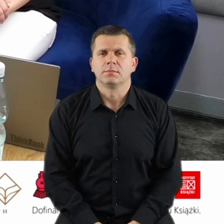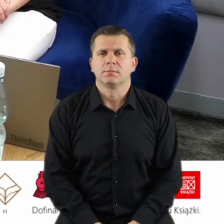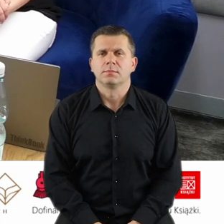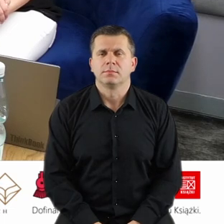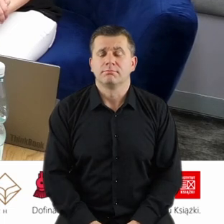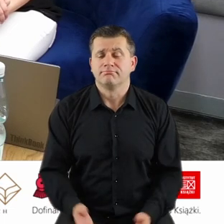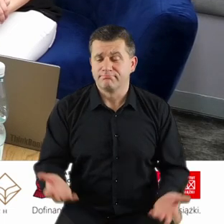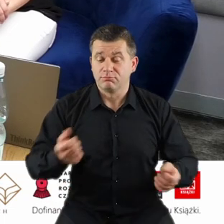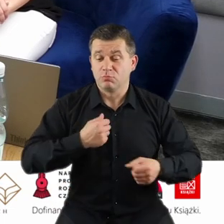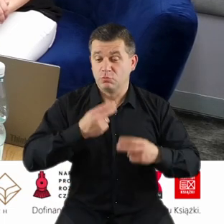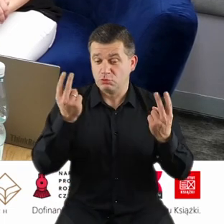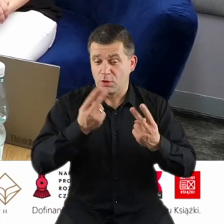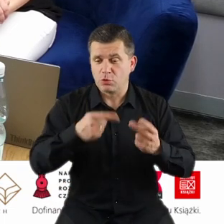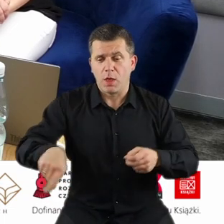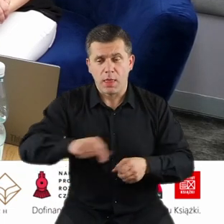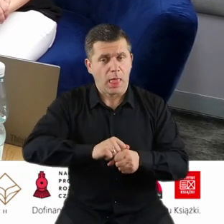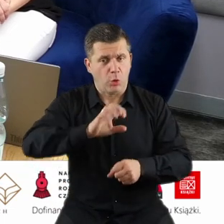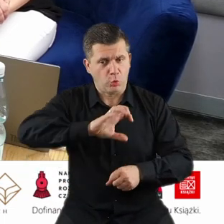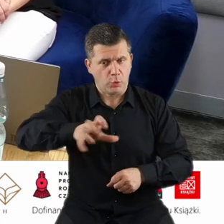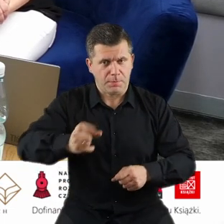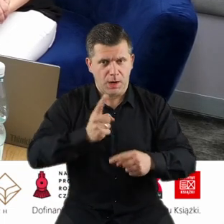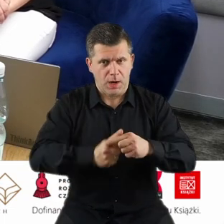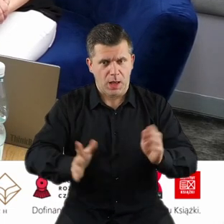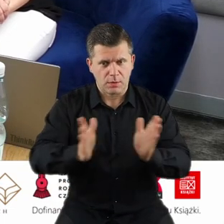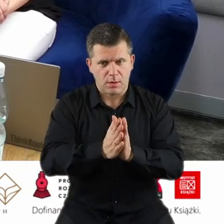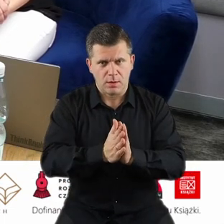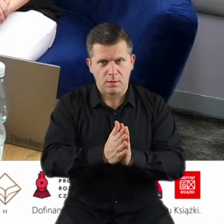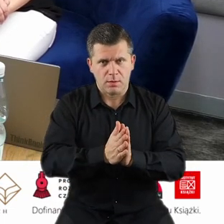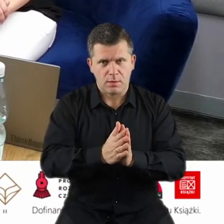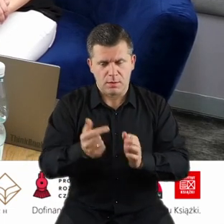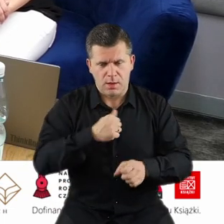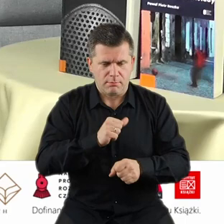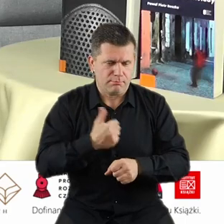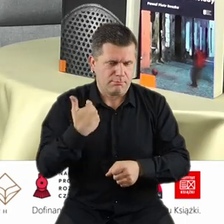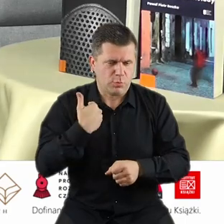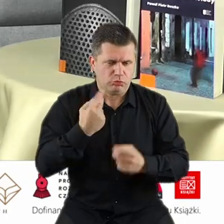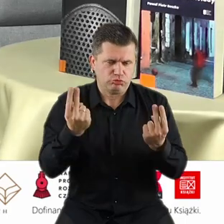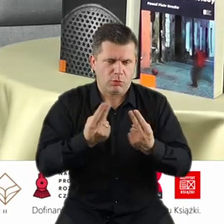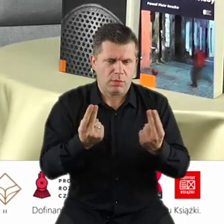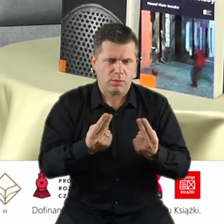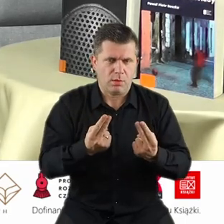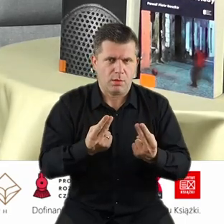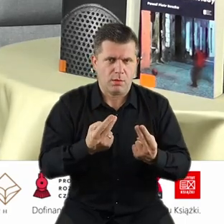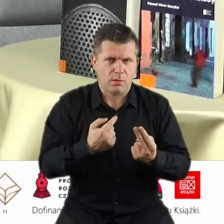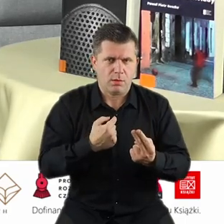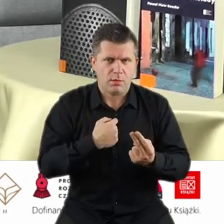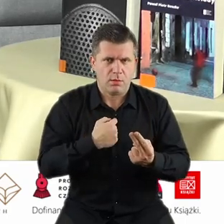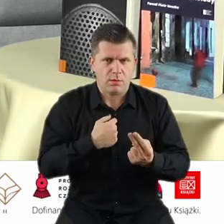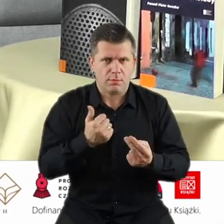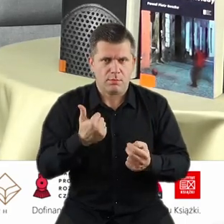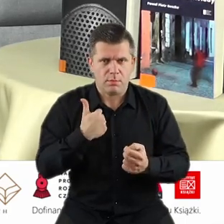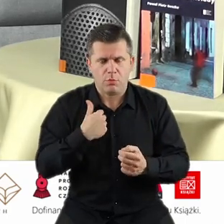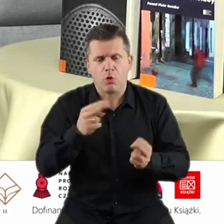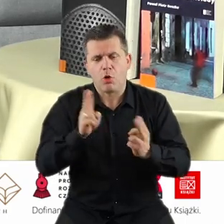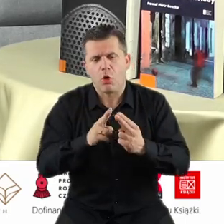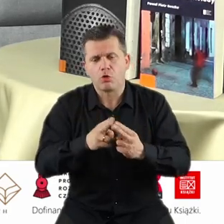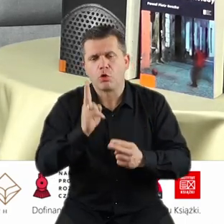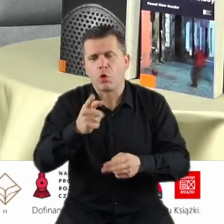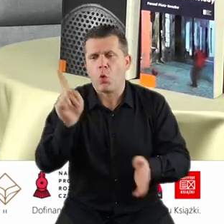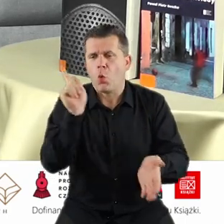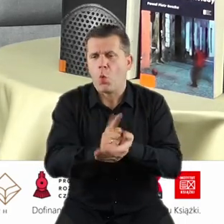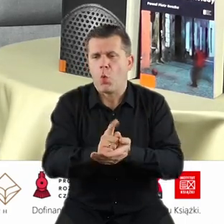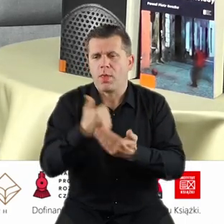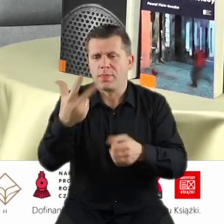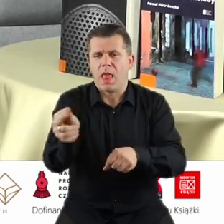oczywiście najpierw jako dziennikarz, to są grupy katolickie, najpierw jako dziennikarz wystąpiłem, prosiłem najpierw, żeby skontaktowano mnie z kimś, kto